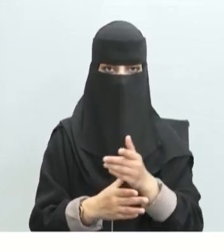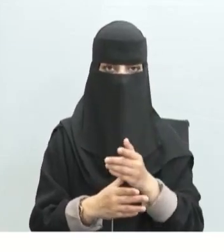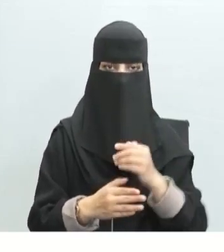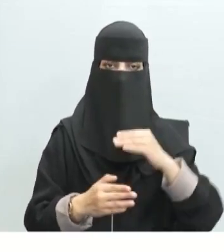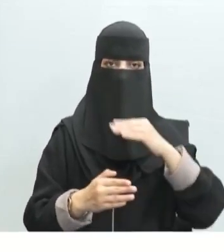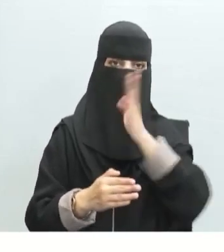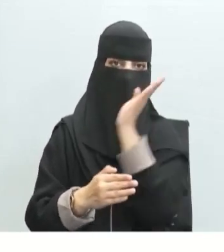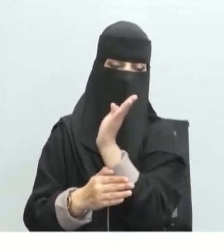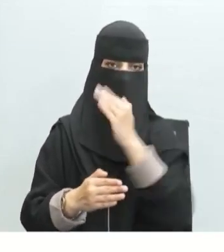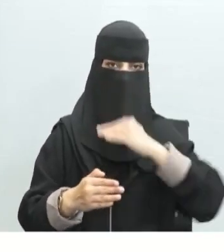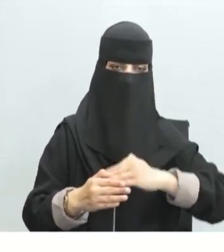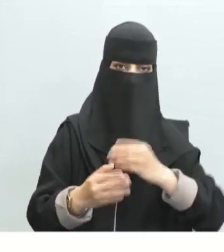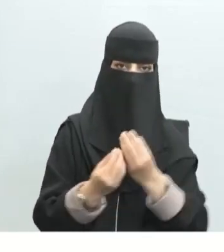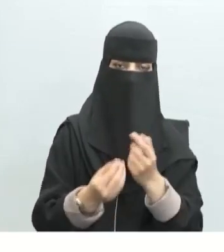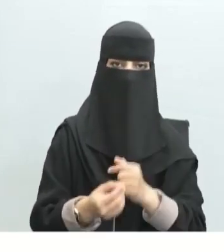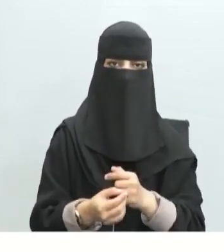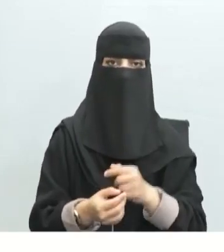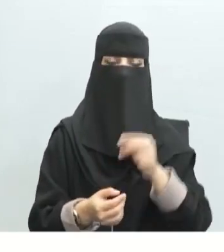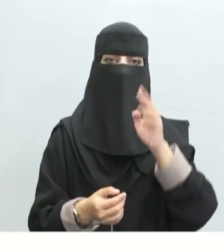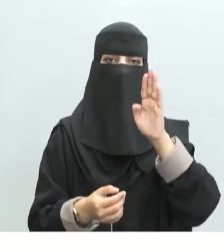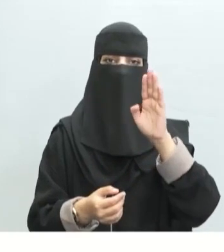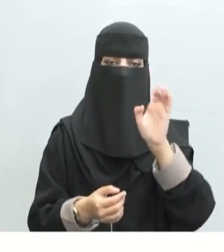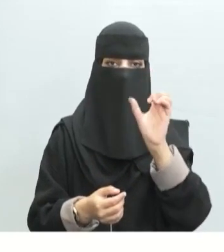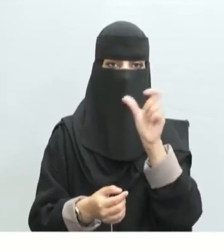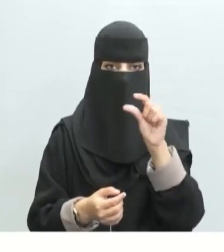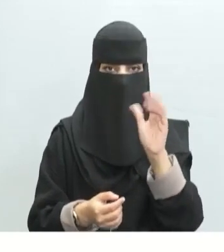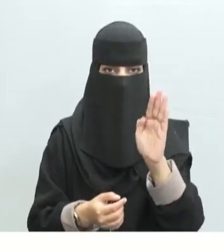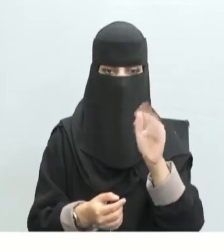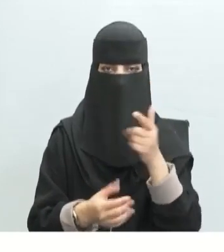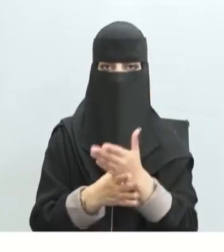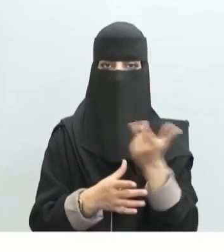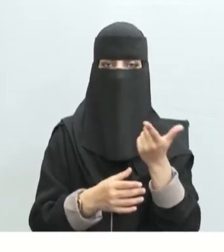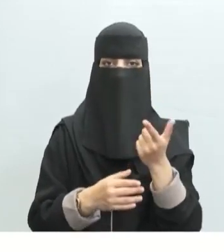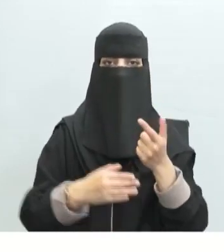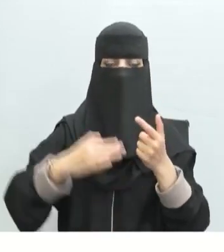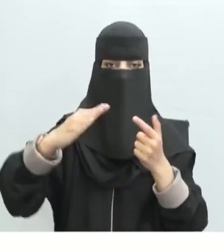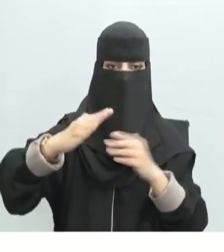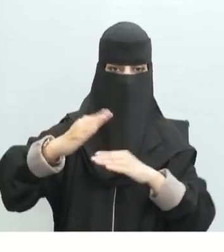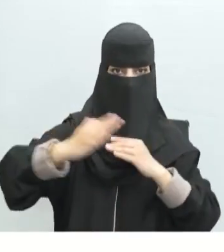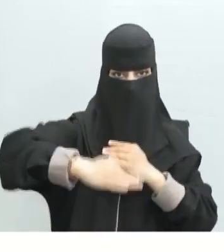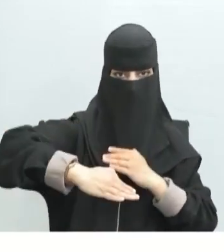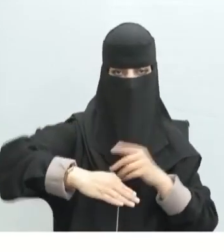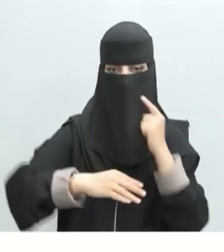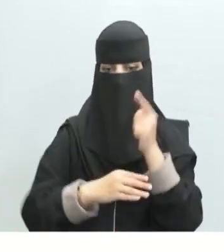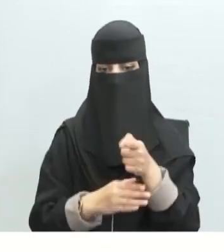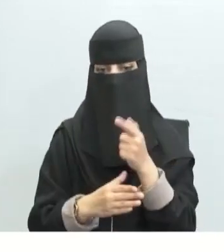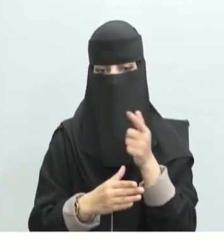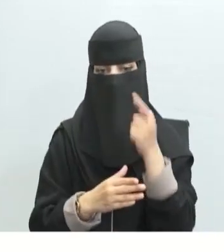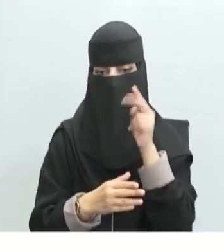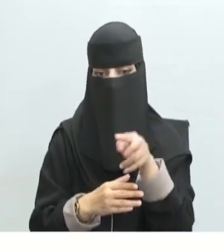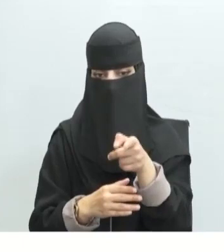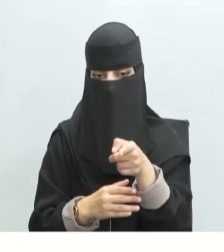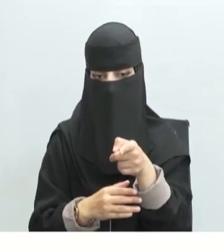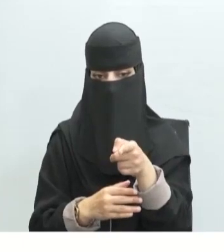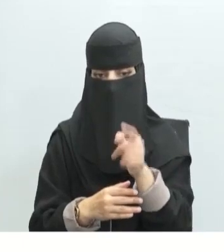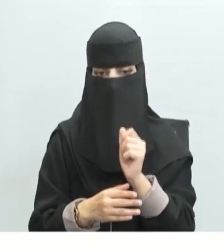والكوك الوتر على المقابل لاحظ معي اخي الكريم واختي الكريمه انه داله الساين مقلوبها